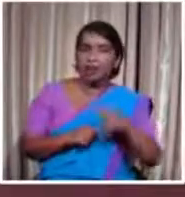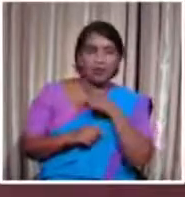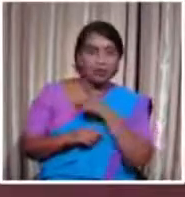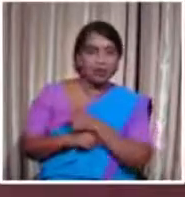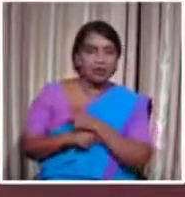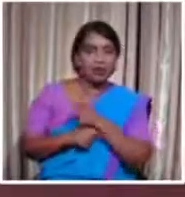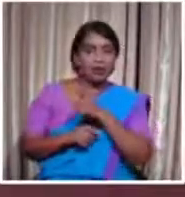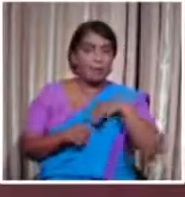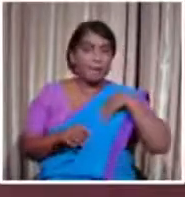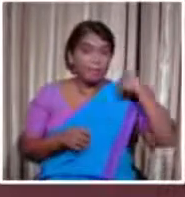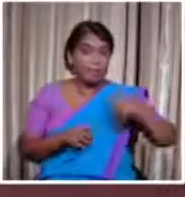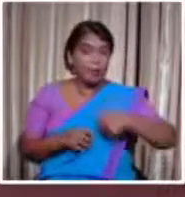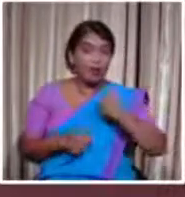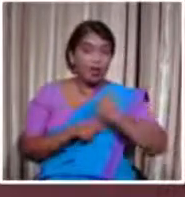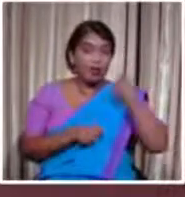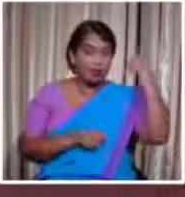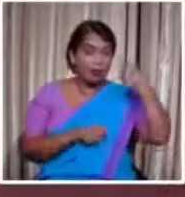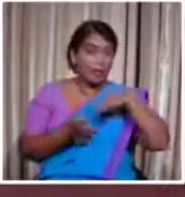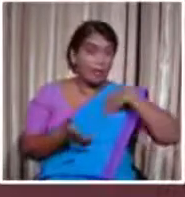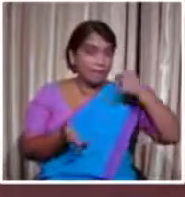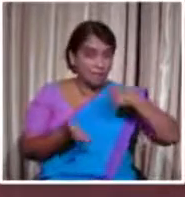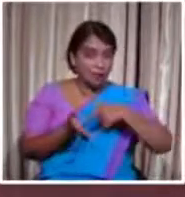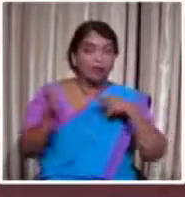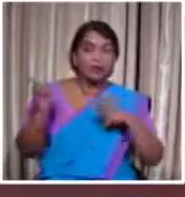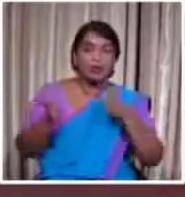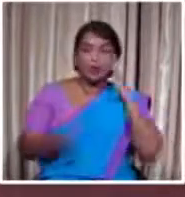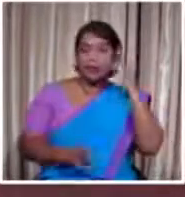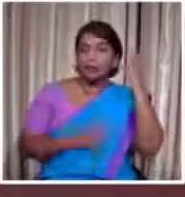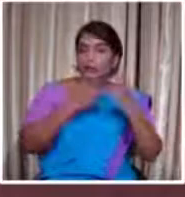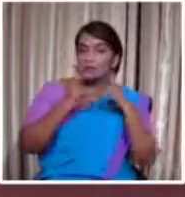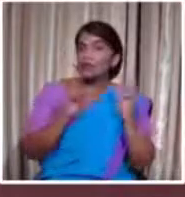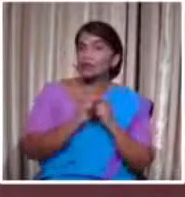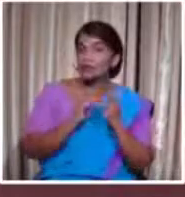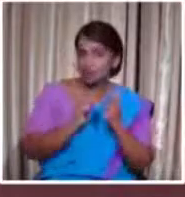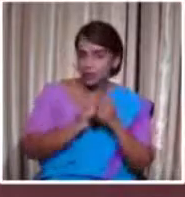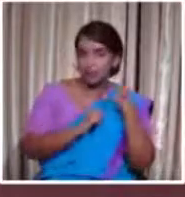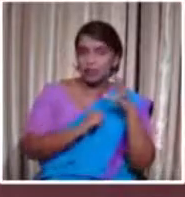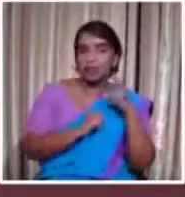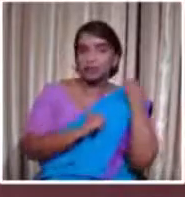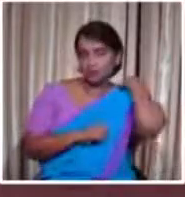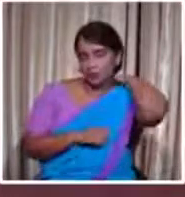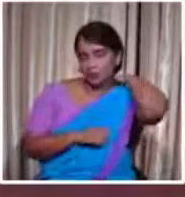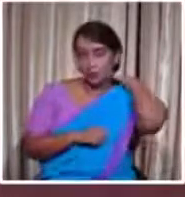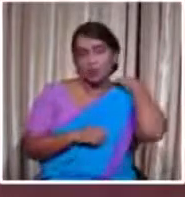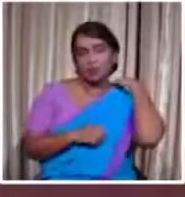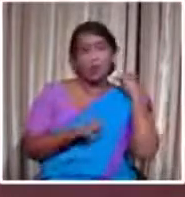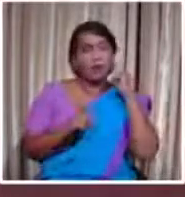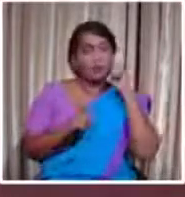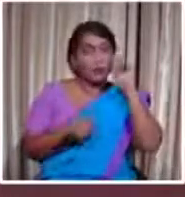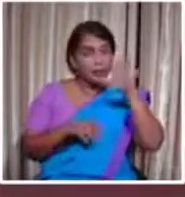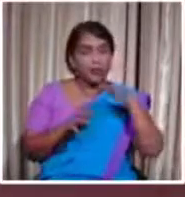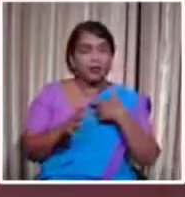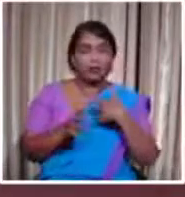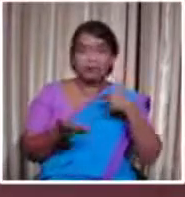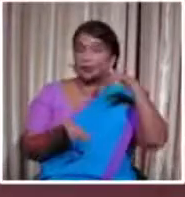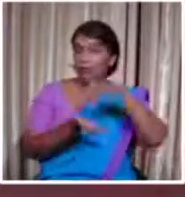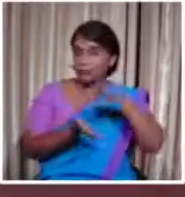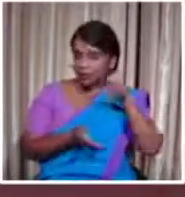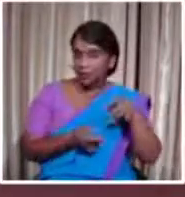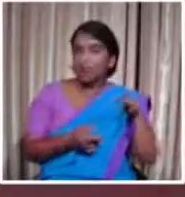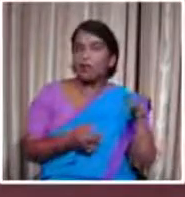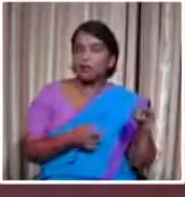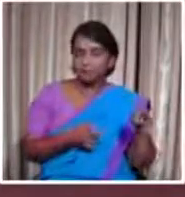ආර්ථික මර්මස්ථානයක් නිසා මේ රටේ සංචාරක ශේෂ්ත්‍රයට බලපාන තැනක් නිසා පොදු ජනතාවට තියෙන ස්ථානයක් නිසා